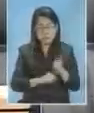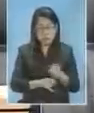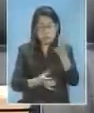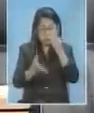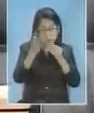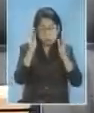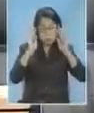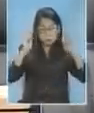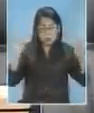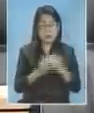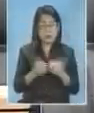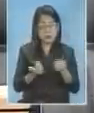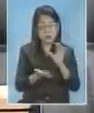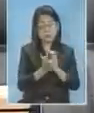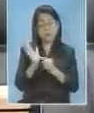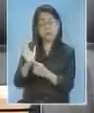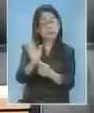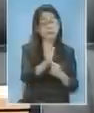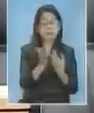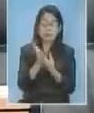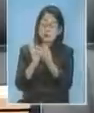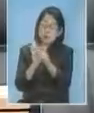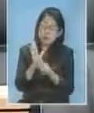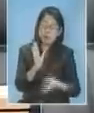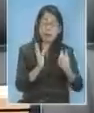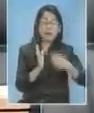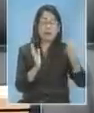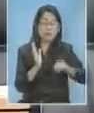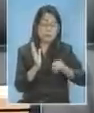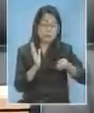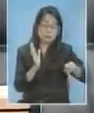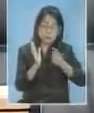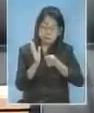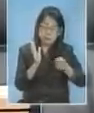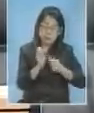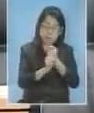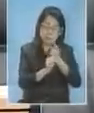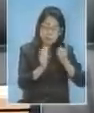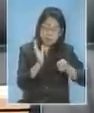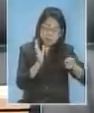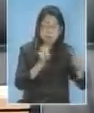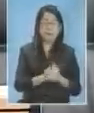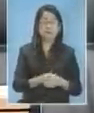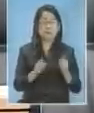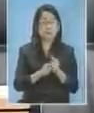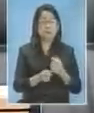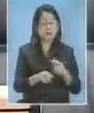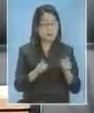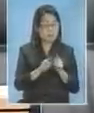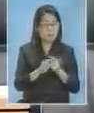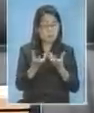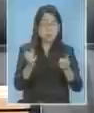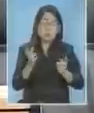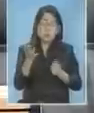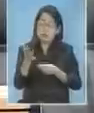ที่เสนองบประมาณมาเสนอมาเคยทำอย่างไรทำอยู่อย่างนั้นเคยมีดินชักอยู่78ดินชัก